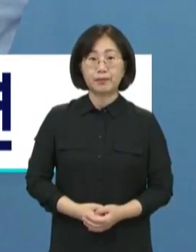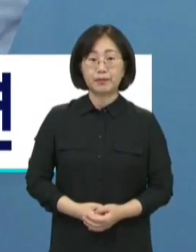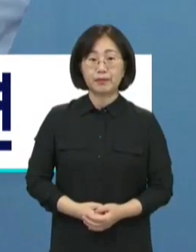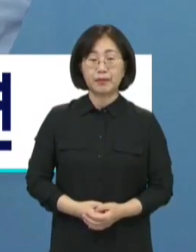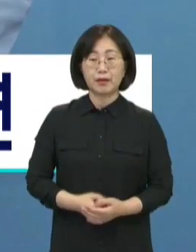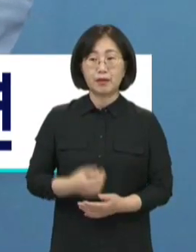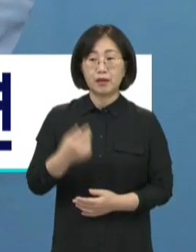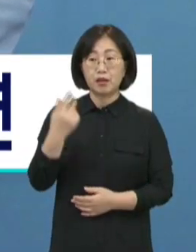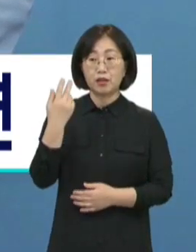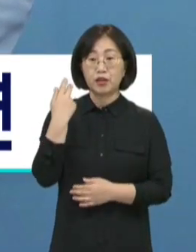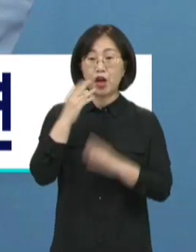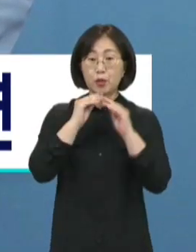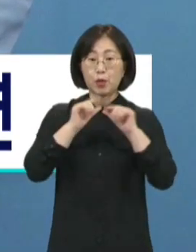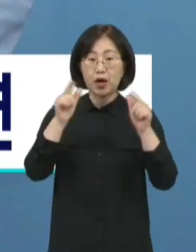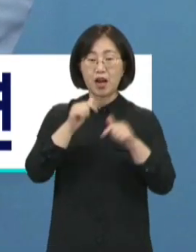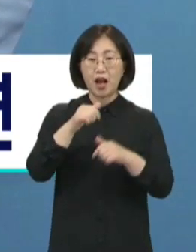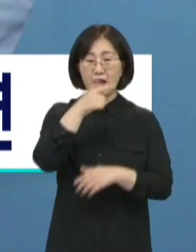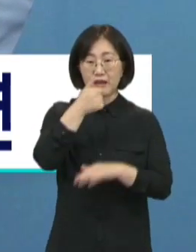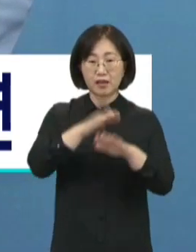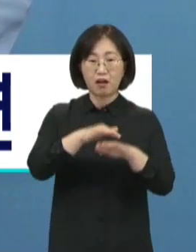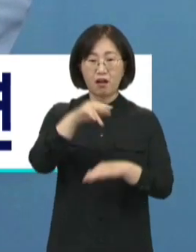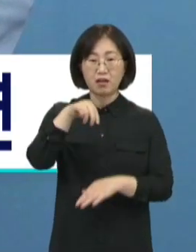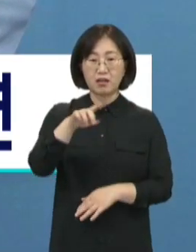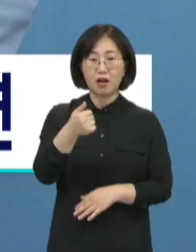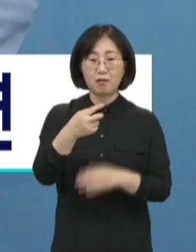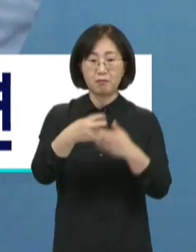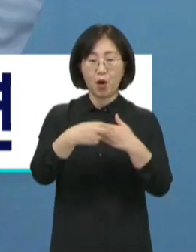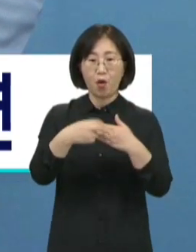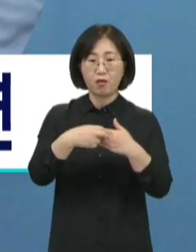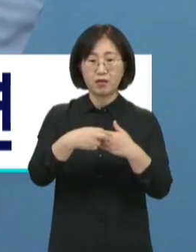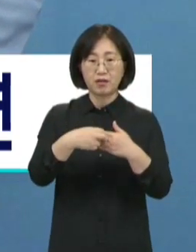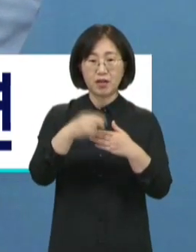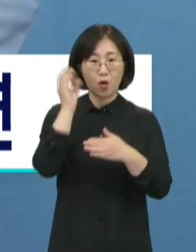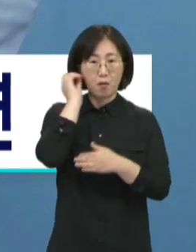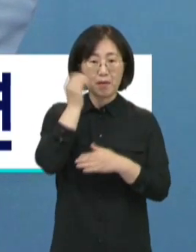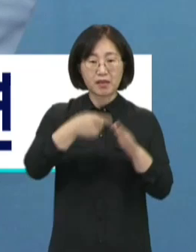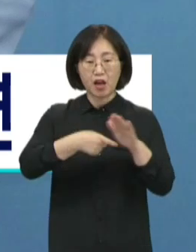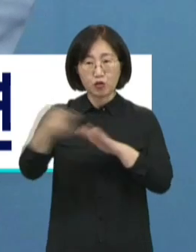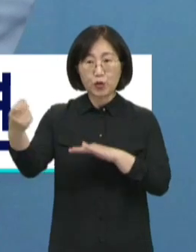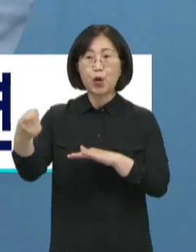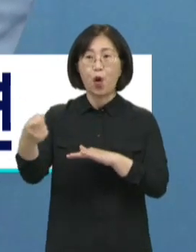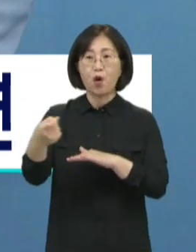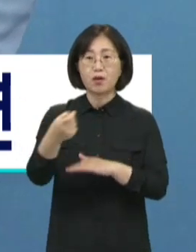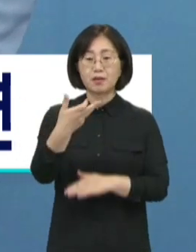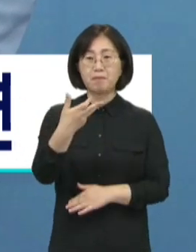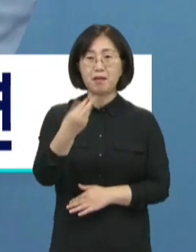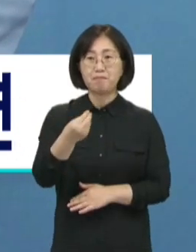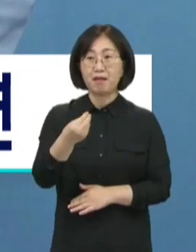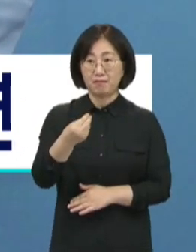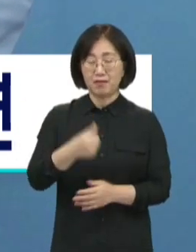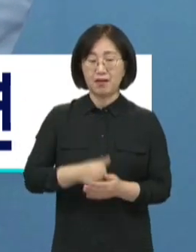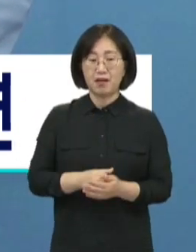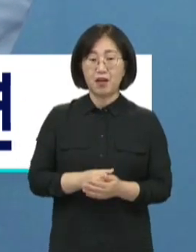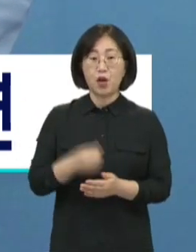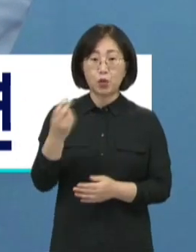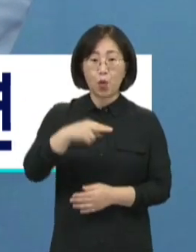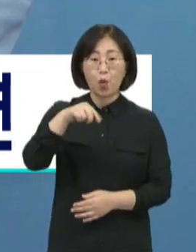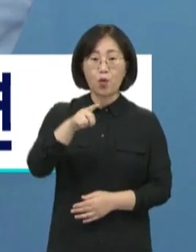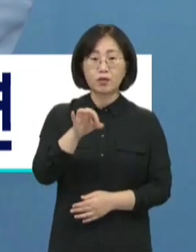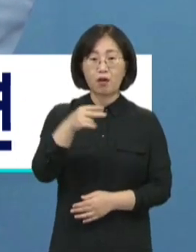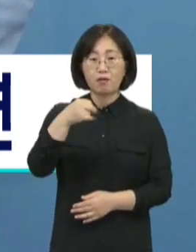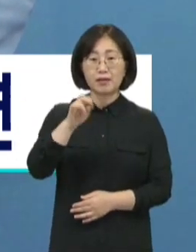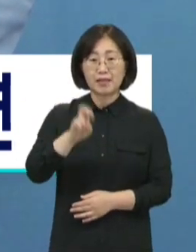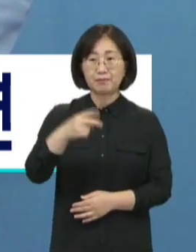지난 주말 대전 선병원 누리집이 해킹당해 18만 건의 개인정보가 유출된 데 이어 성심당 온라인 쇼핑몰도